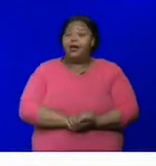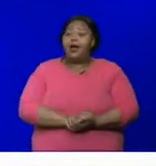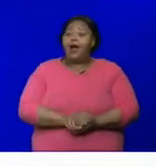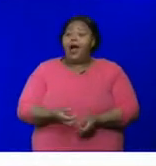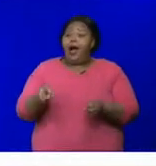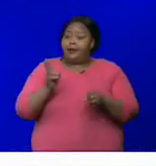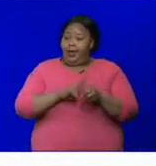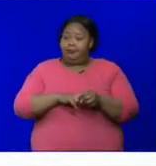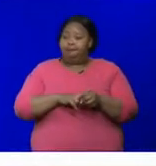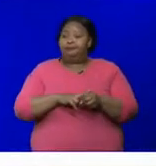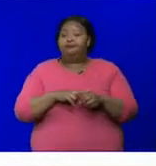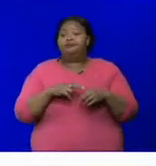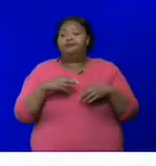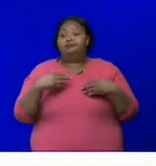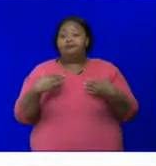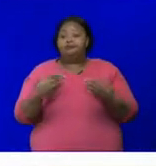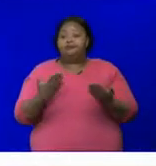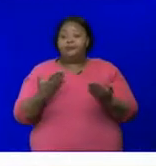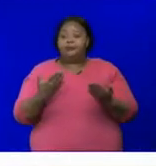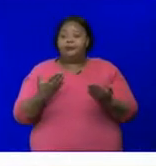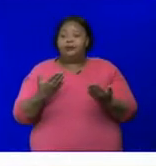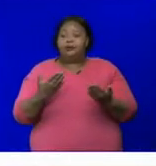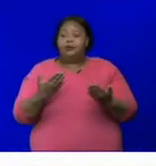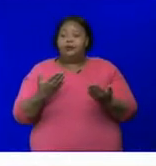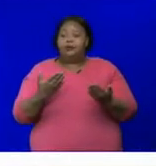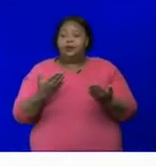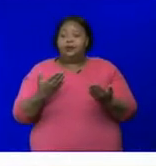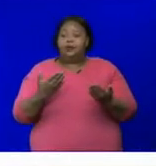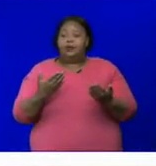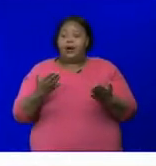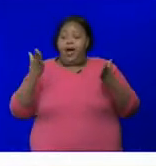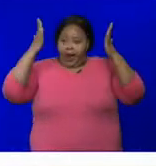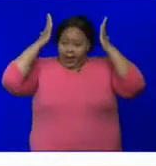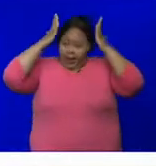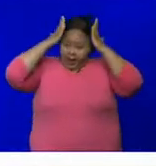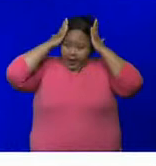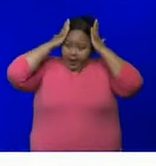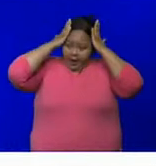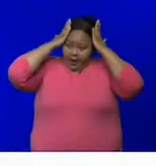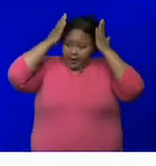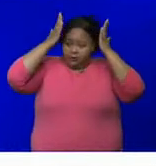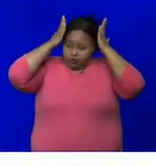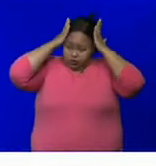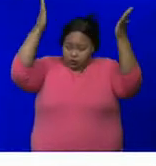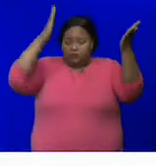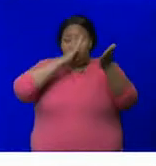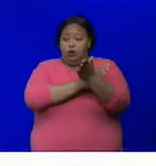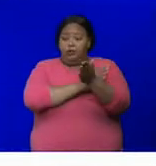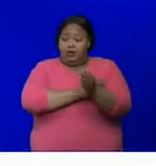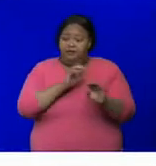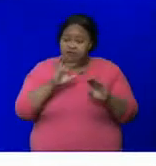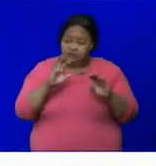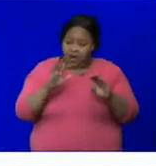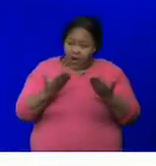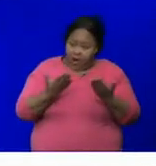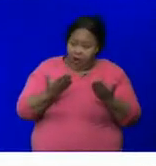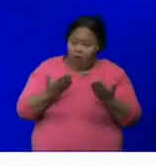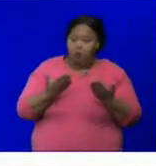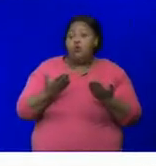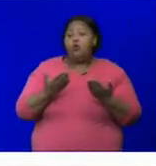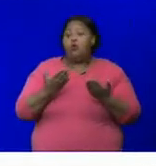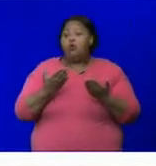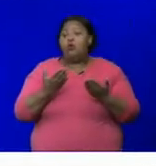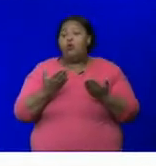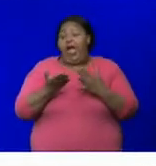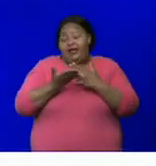government benefit from the mining sector other than the taxes still khona kwehlisa le mithelo.